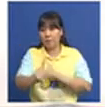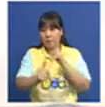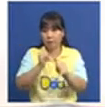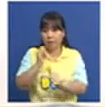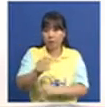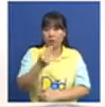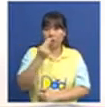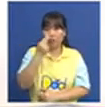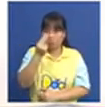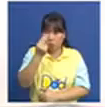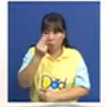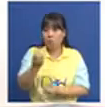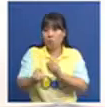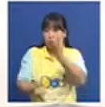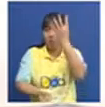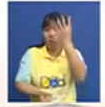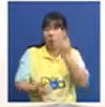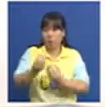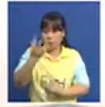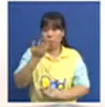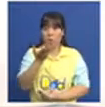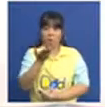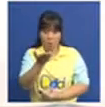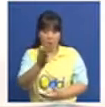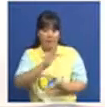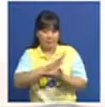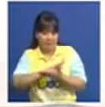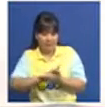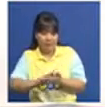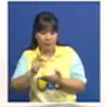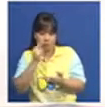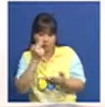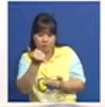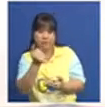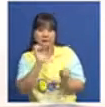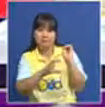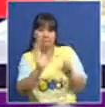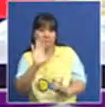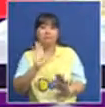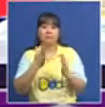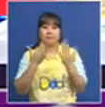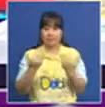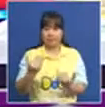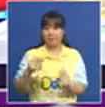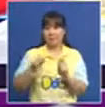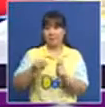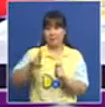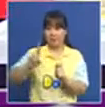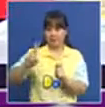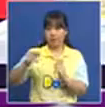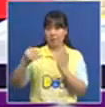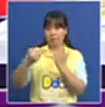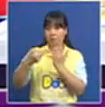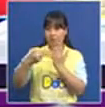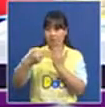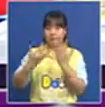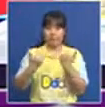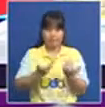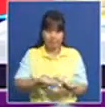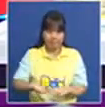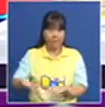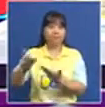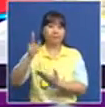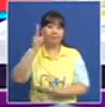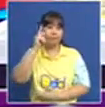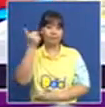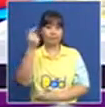ดูปรากฏการณ์บั้งไฟพญานาคก็ขอให้ช่วยกันรักษาความสะอาดด้วยค่ะนี่ก็คือบรรยากาศล่าสุดที่อำเภอรัตนวาปีจังหวัดหนองคายค่ะช่วงนี้เทิร์นกลับไปท